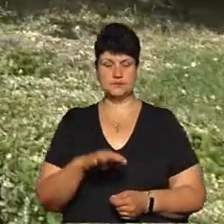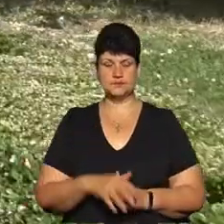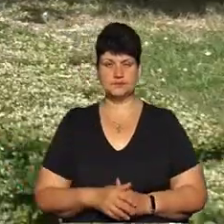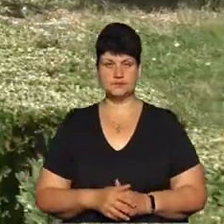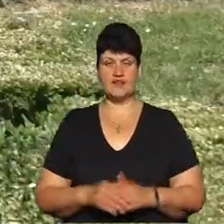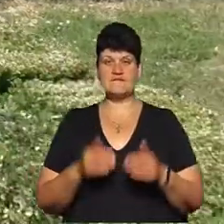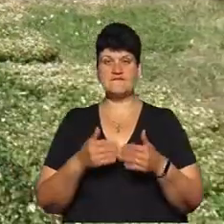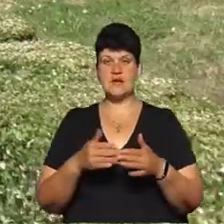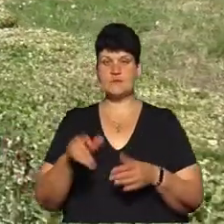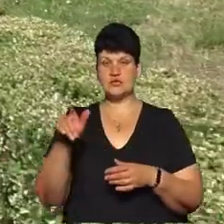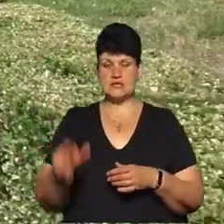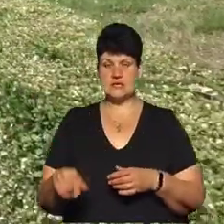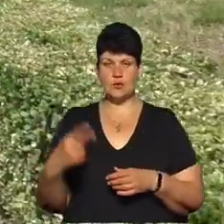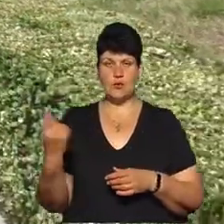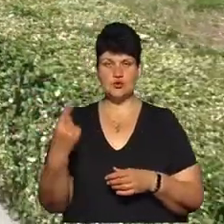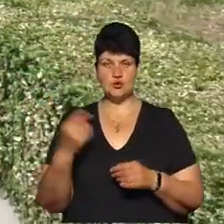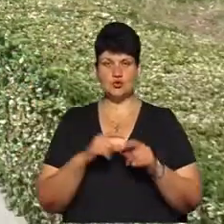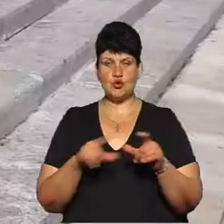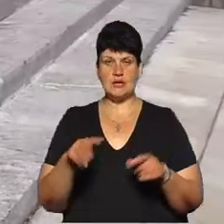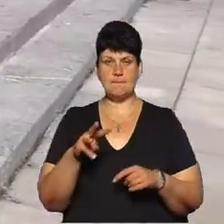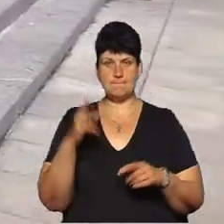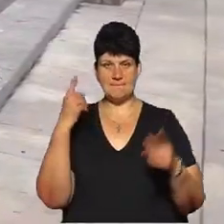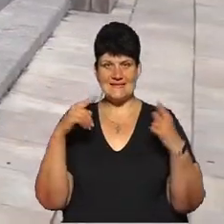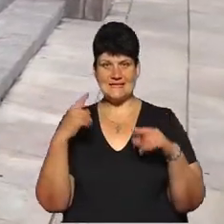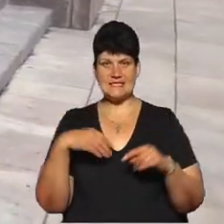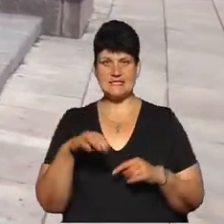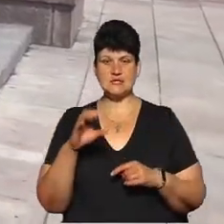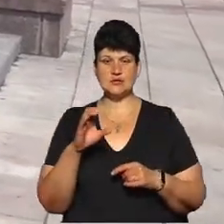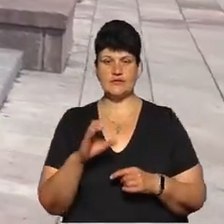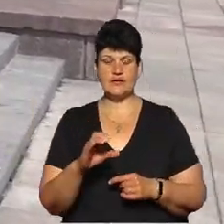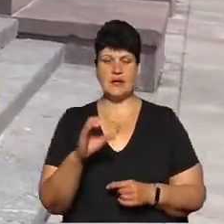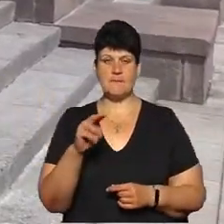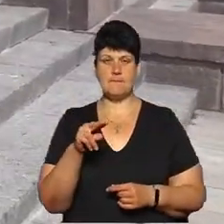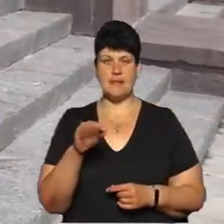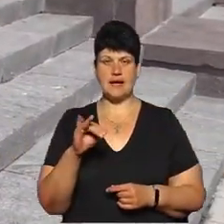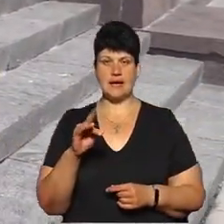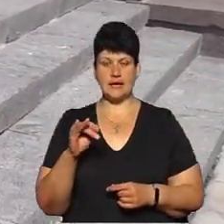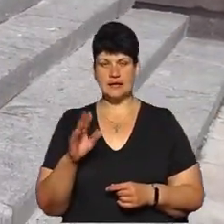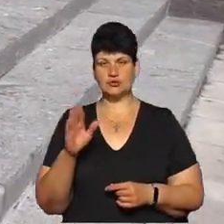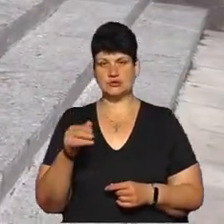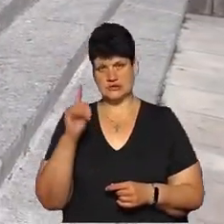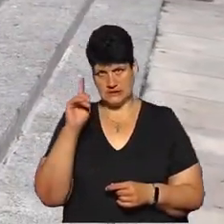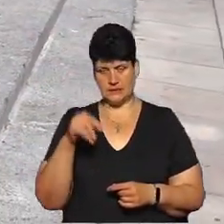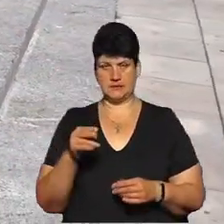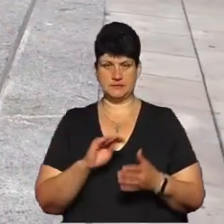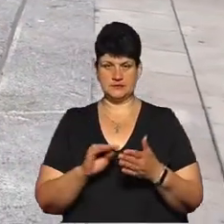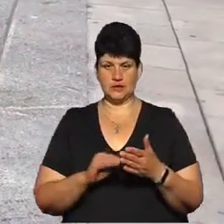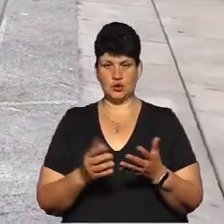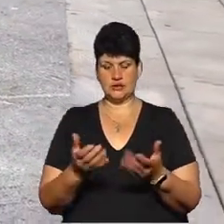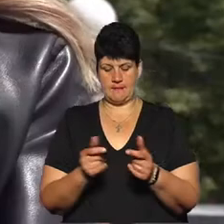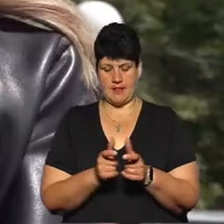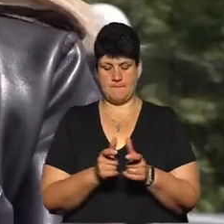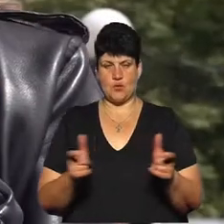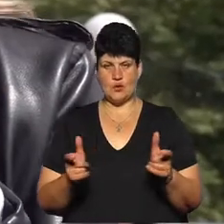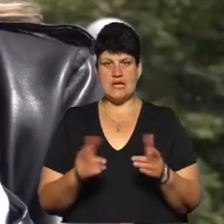Випускниця Тернопільської обласної школи мистецтв Софія Пері вже знає, де складатиме мультипредметний тест. Дівчина отримала повідомлення